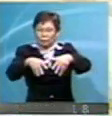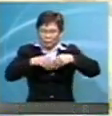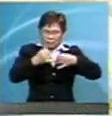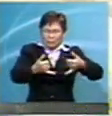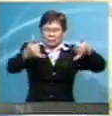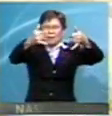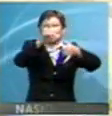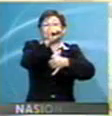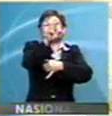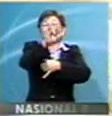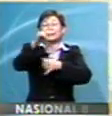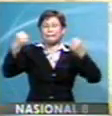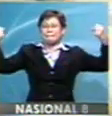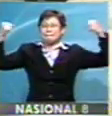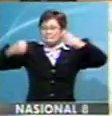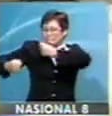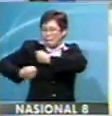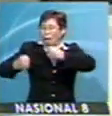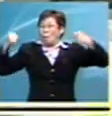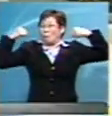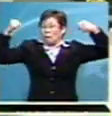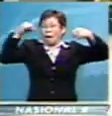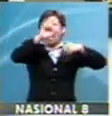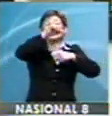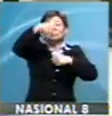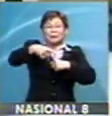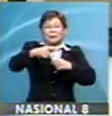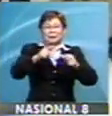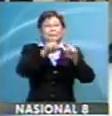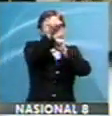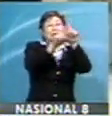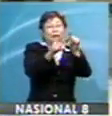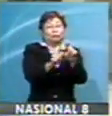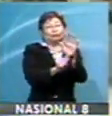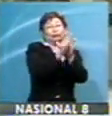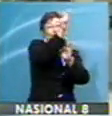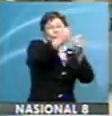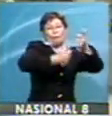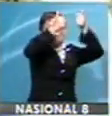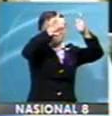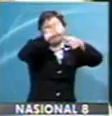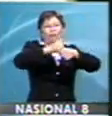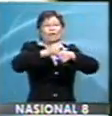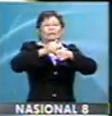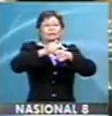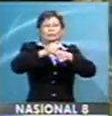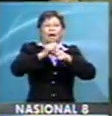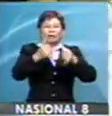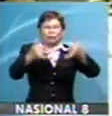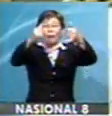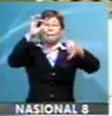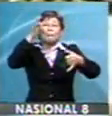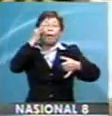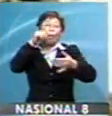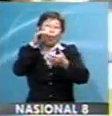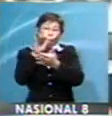gelaran seri pahlawan gagah perkasa sp yang merupakan pingat tertinggi dalam senarai keutamaan Anugerah persekutuan Balu